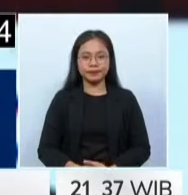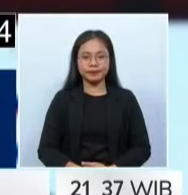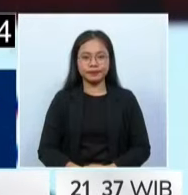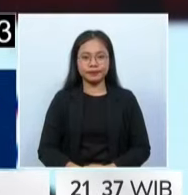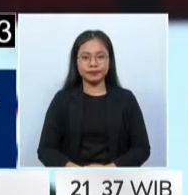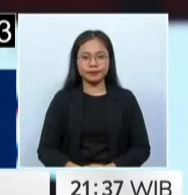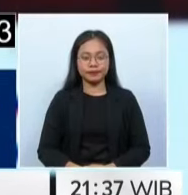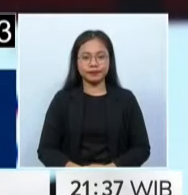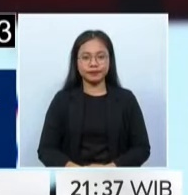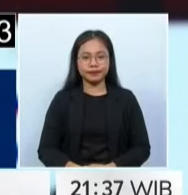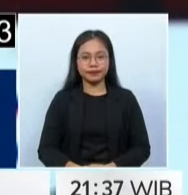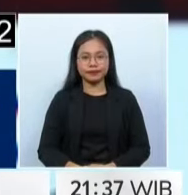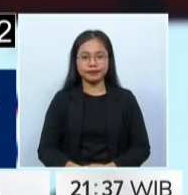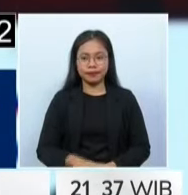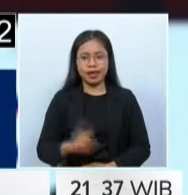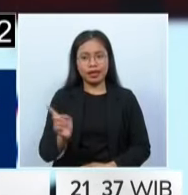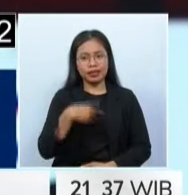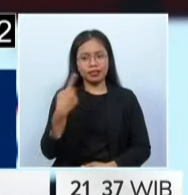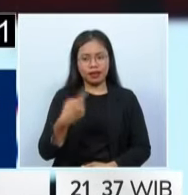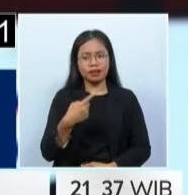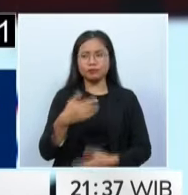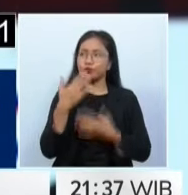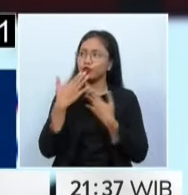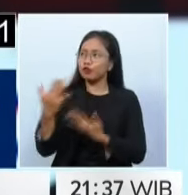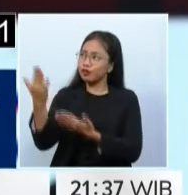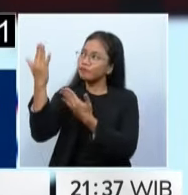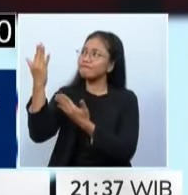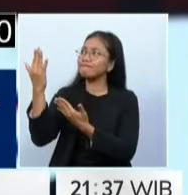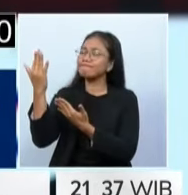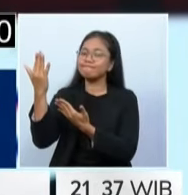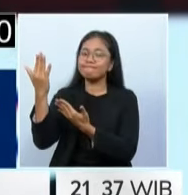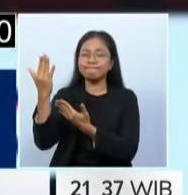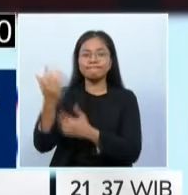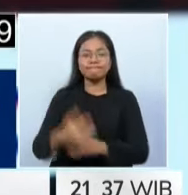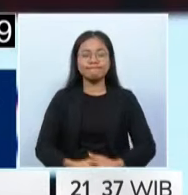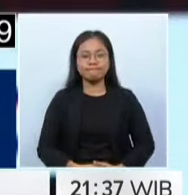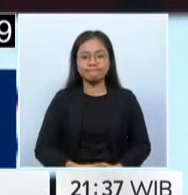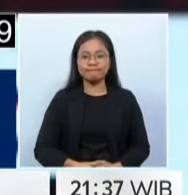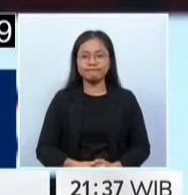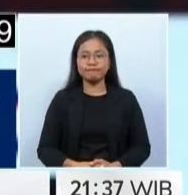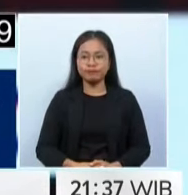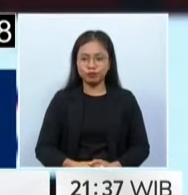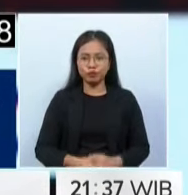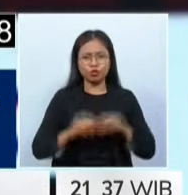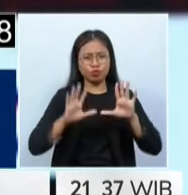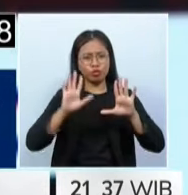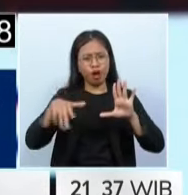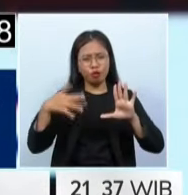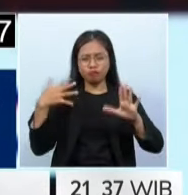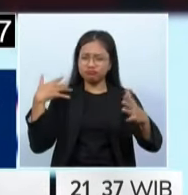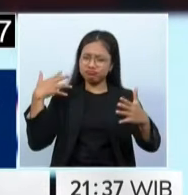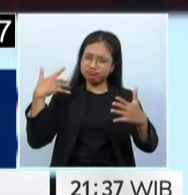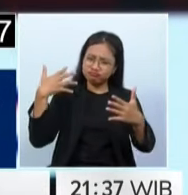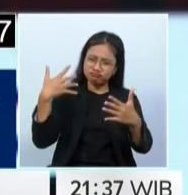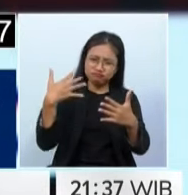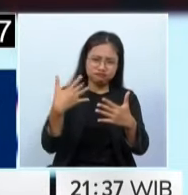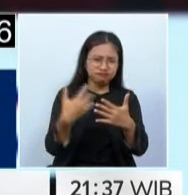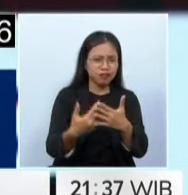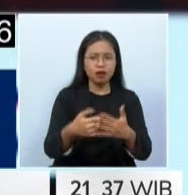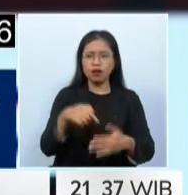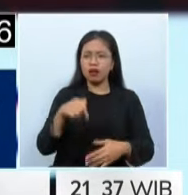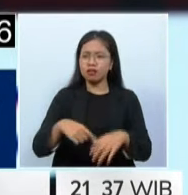dalam beberapa dasawsa ini negara kita terhindar dari konflik